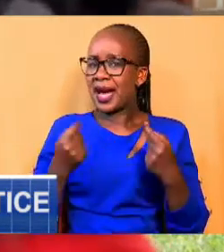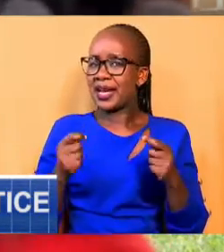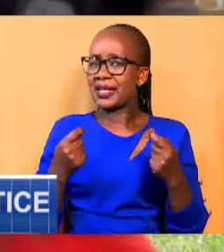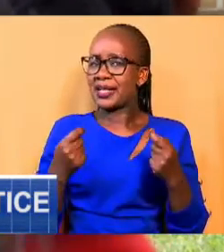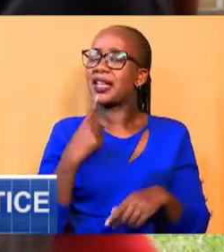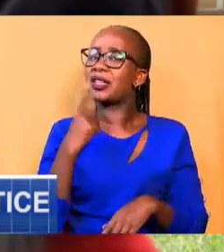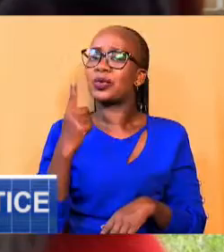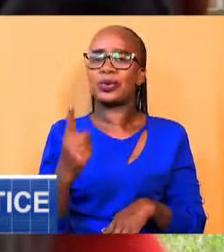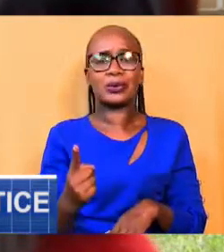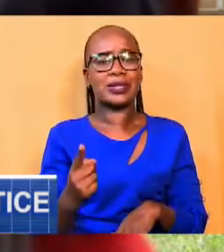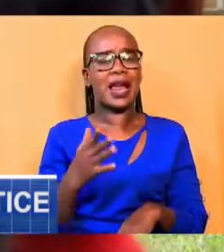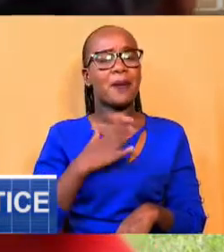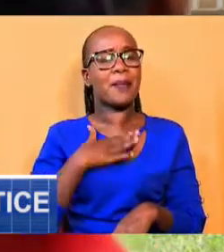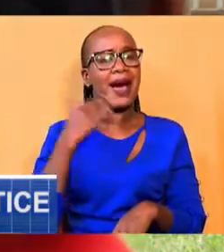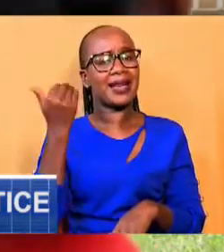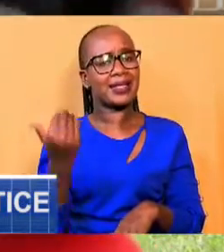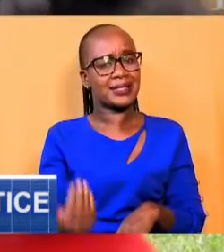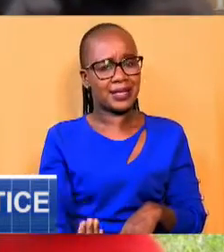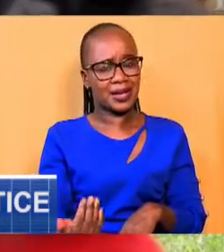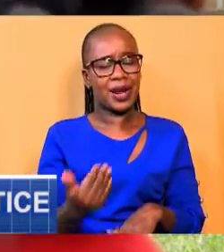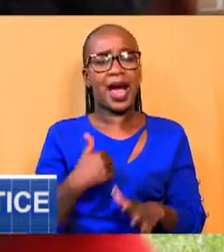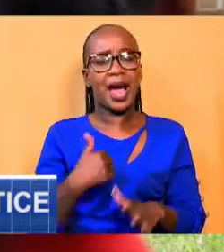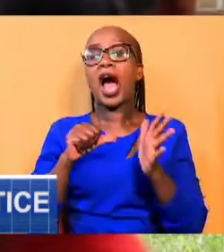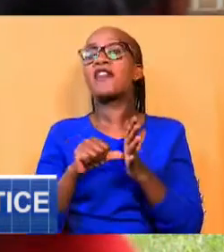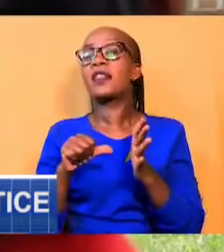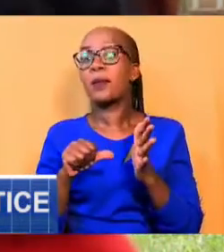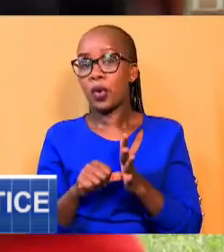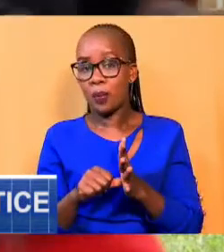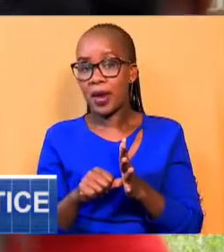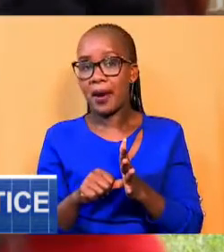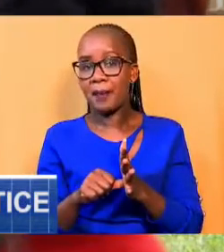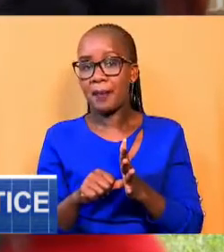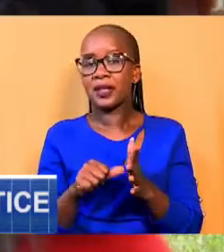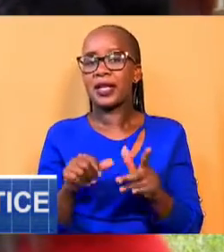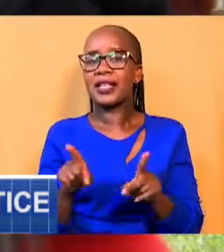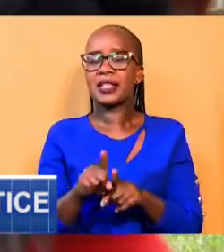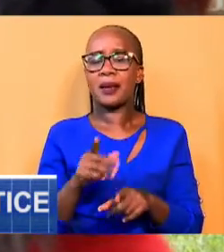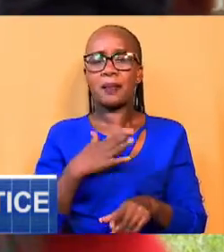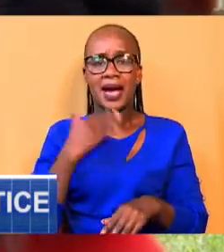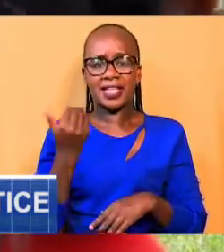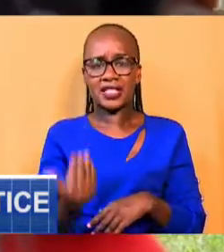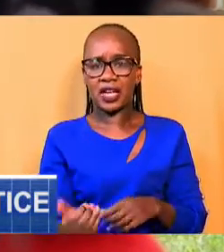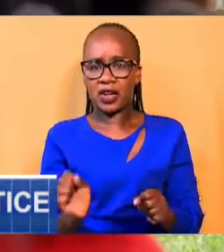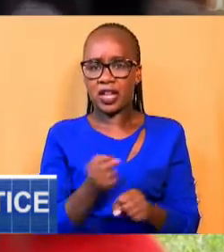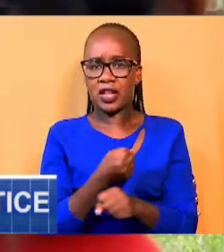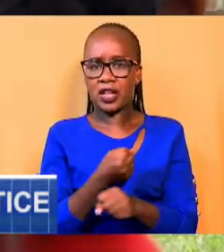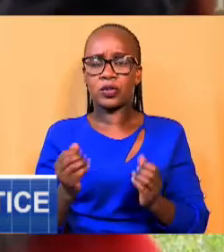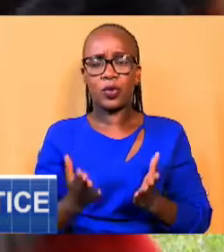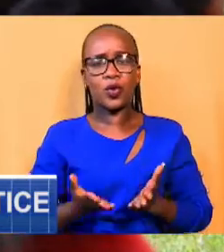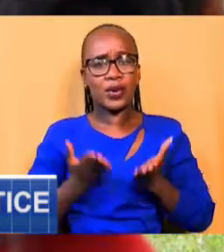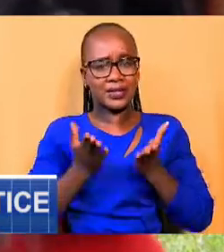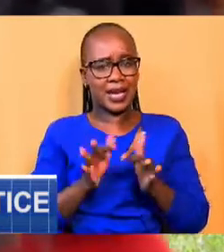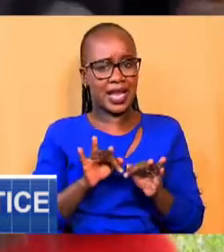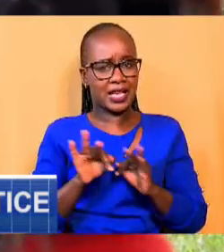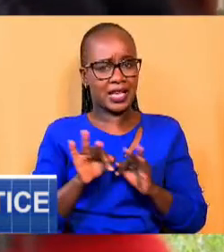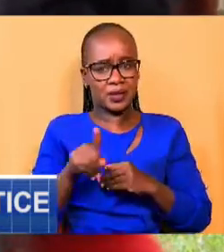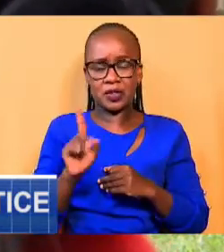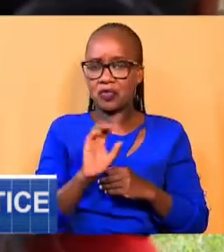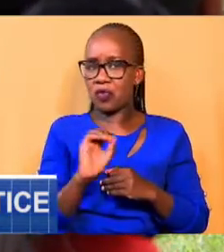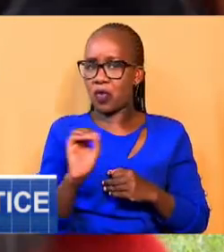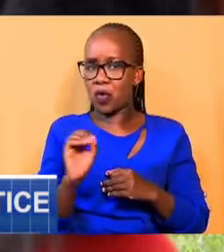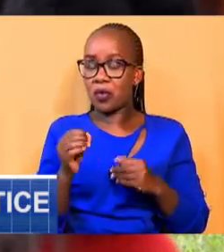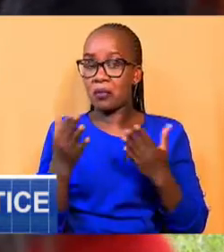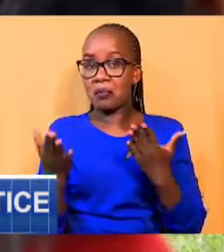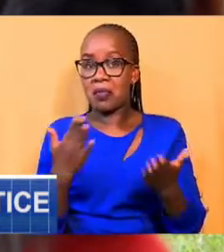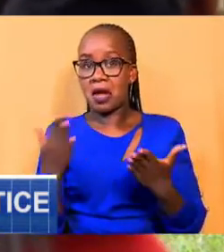nikajaribu kuambia mtoto wangu anakuanga na shida, na mi mtoto wangu hata hawezi kuji-explain.